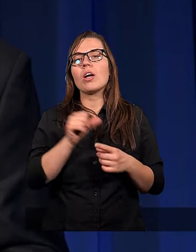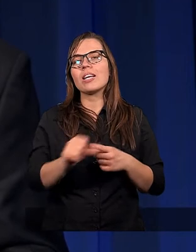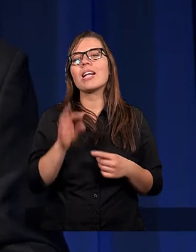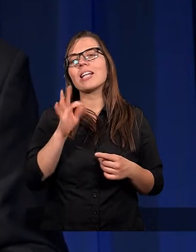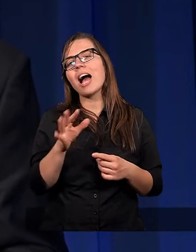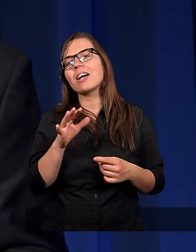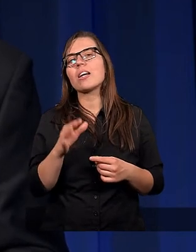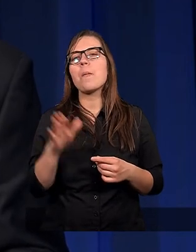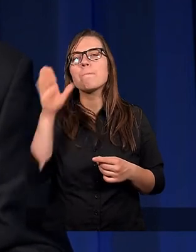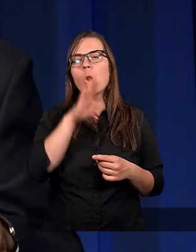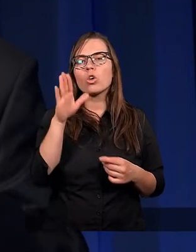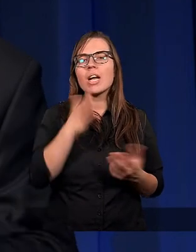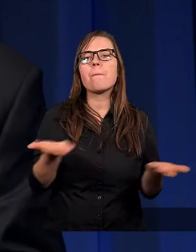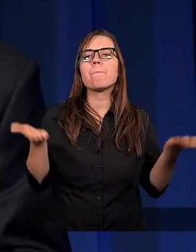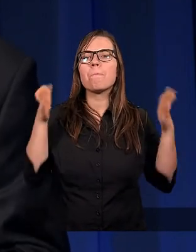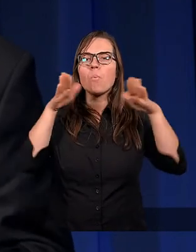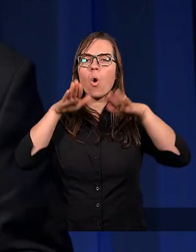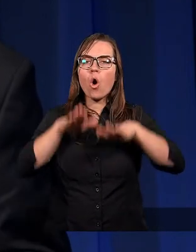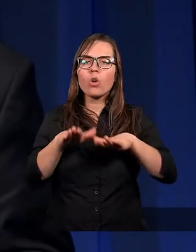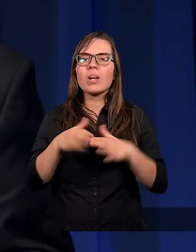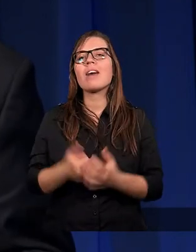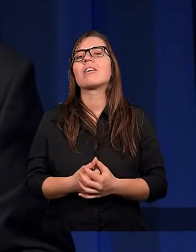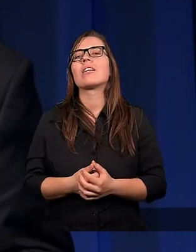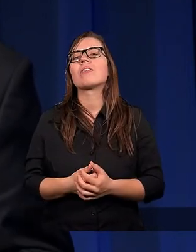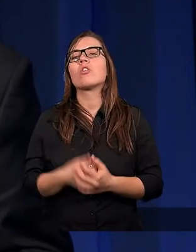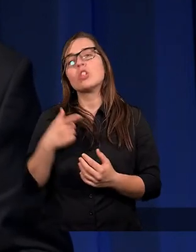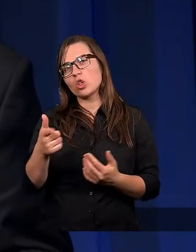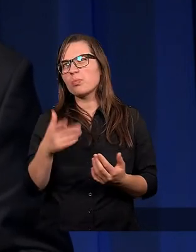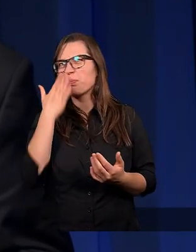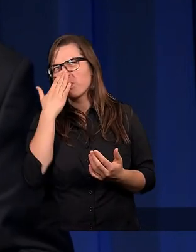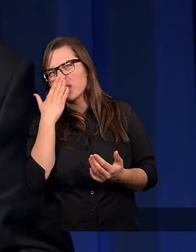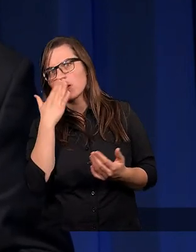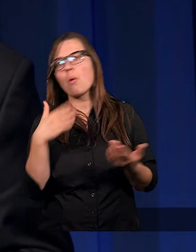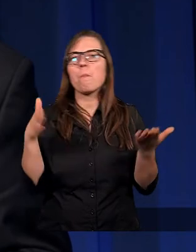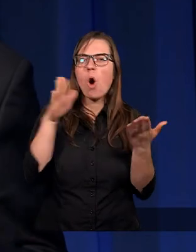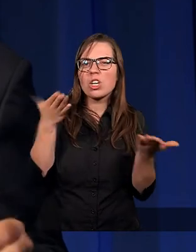takie Boże błogosławieństwo. Znaczy, wydawać się, czy było to Boże błogosławieństwo?